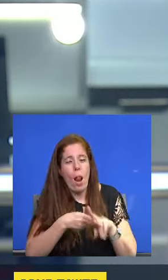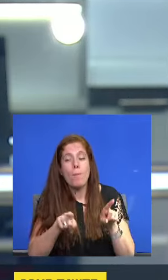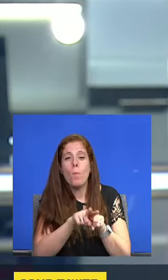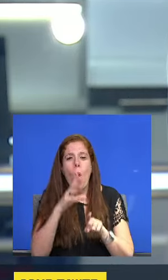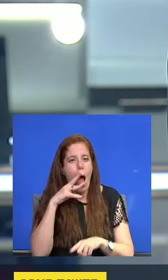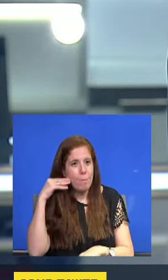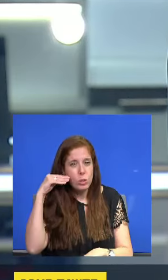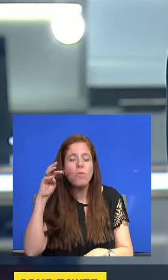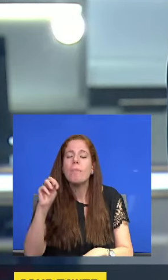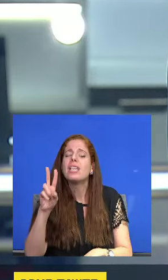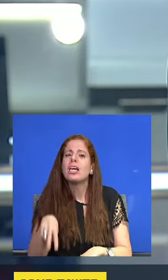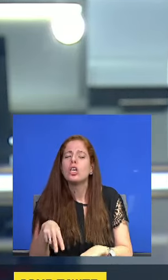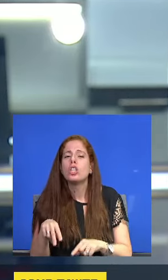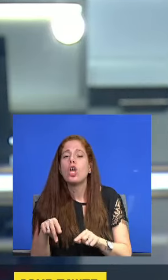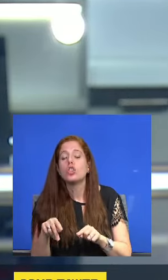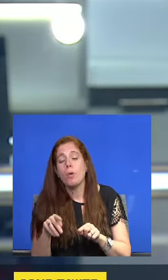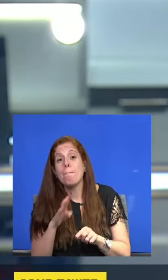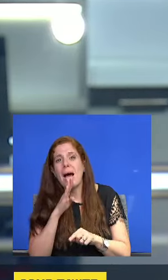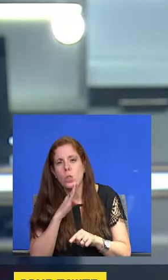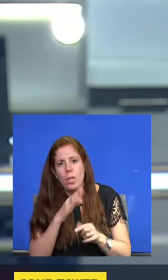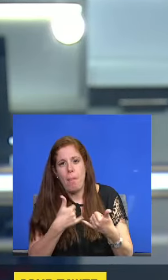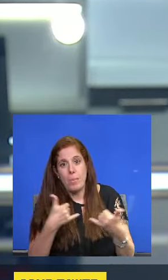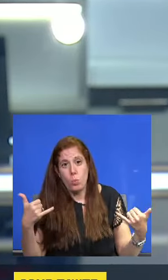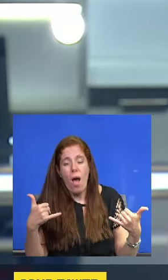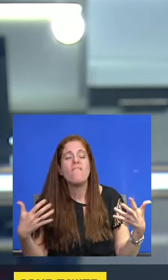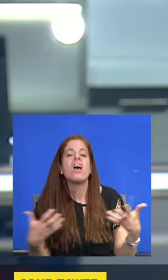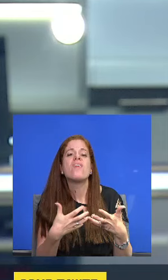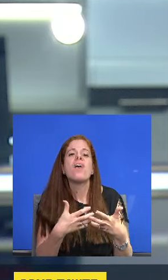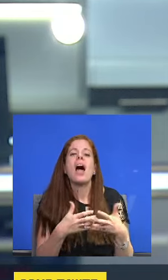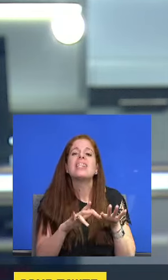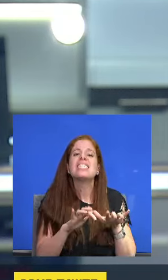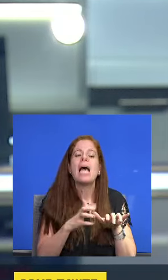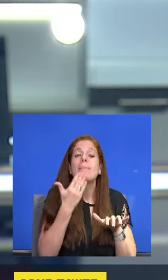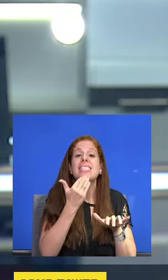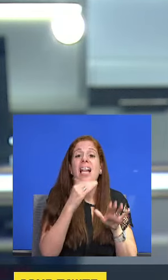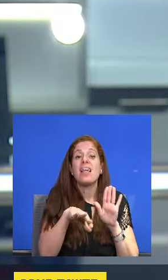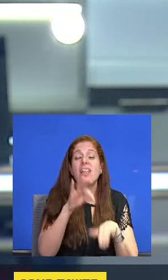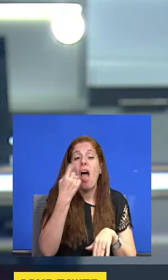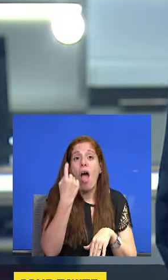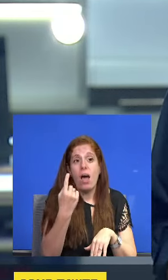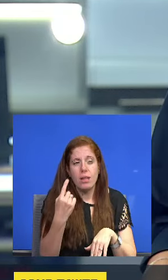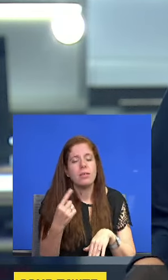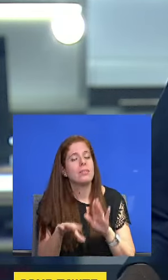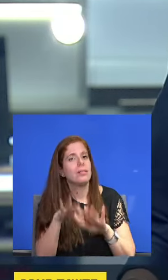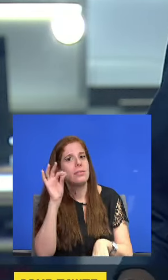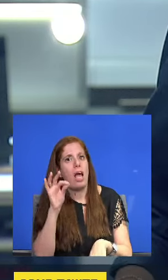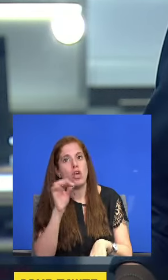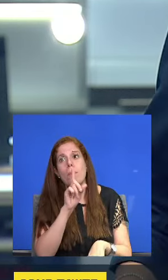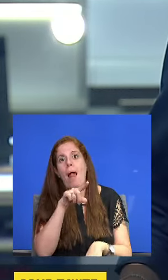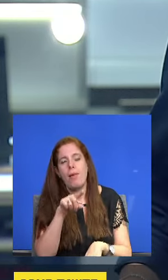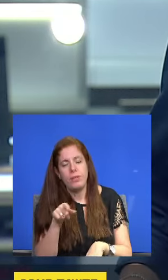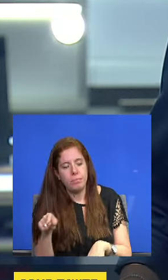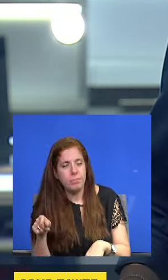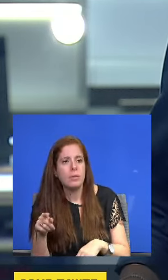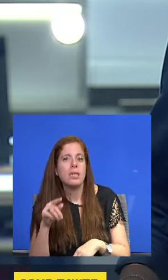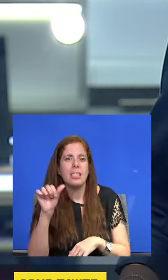חורים ופרצות בפיתוח, וחברת סייבר ישראלית אחת יתרה שם אלפים כאלה. איתי שיקמן, כתבנו לענייני טכנולוגיה,